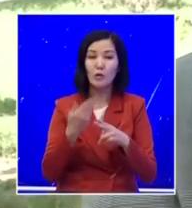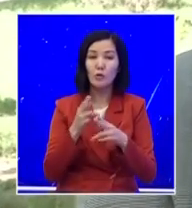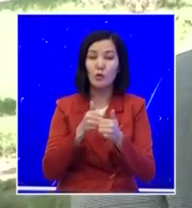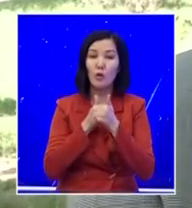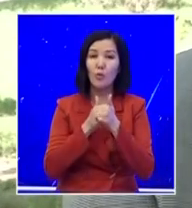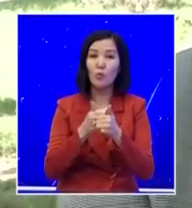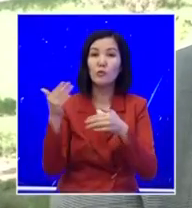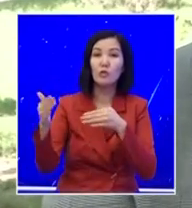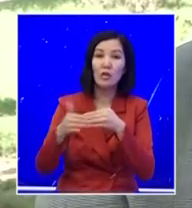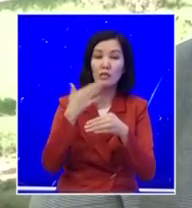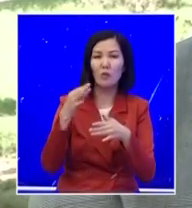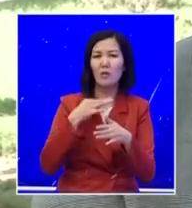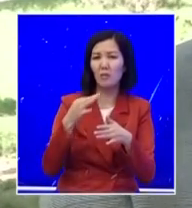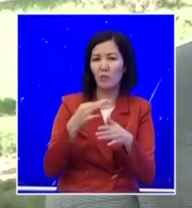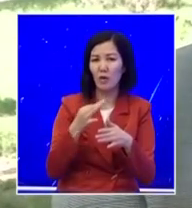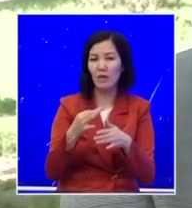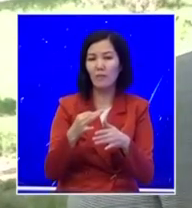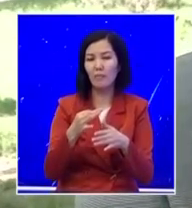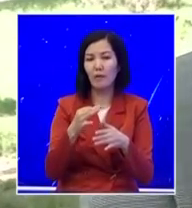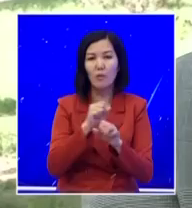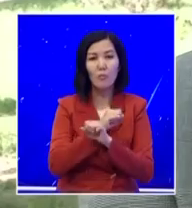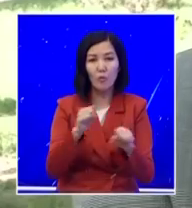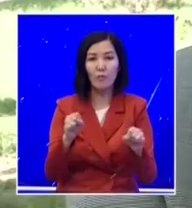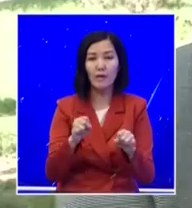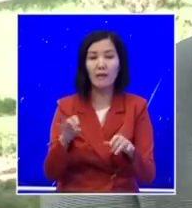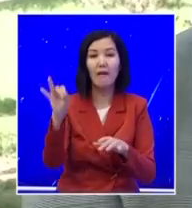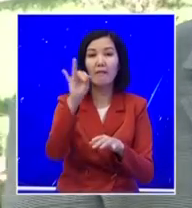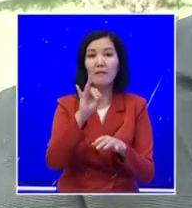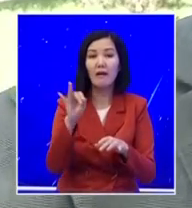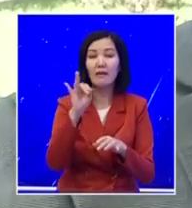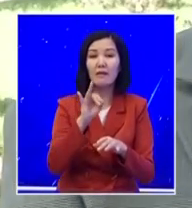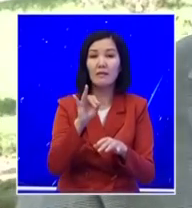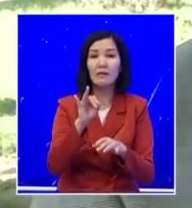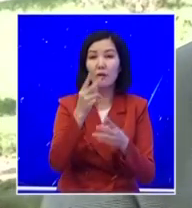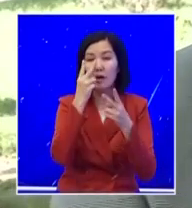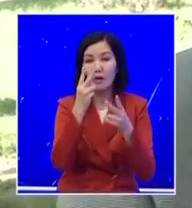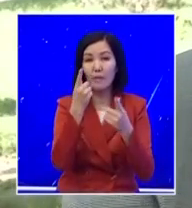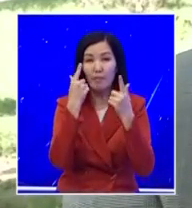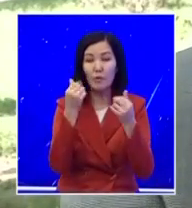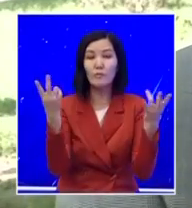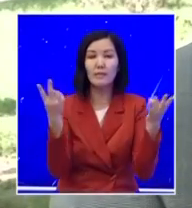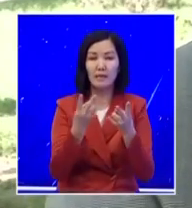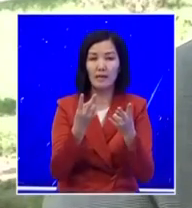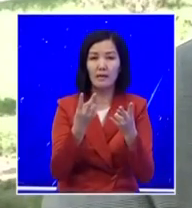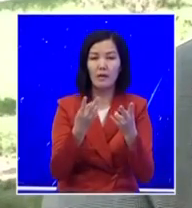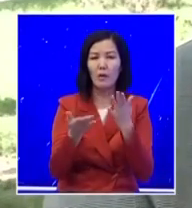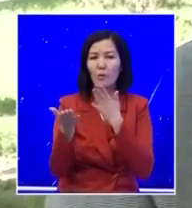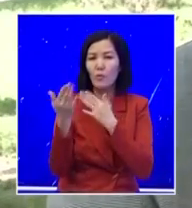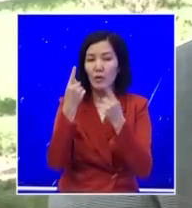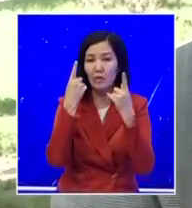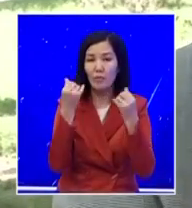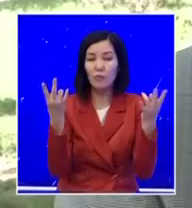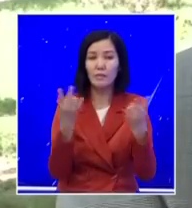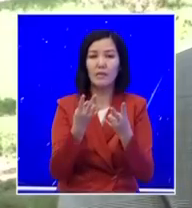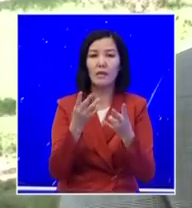сүргінді немқұрайлылықпен қарауға болмайды. Тарихтан сабақ алуымыз қажет. Біз тарихтан сабақ алмағаннан кейін